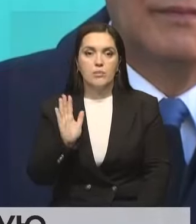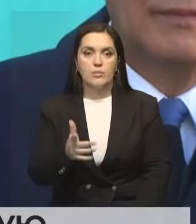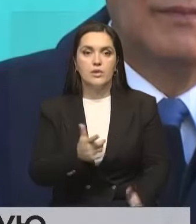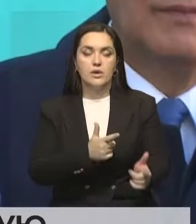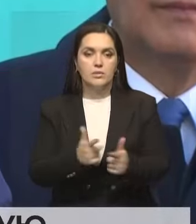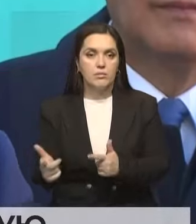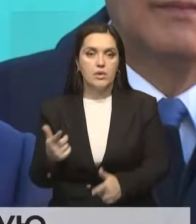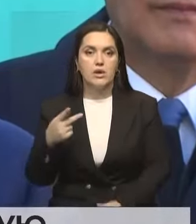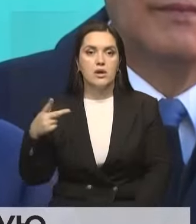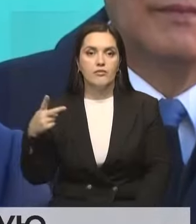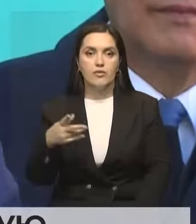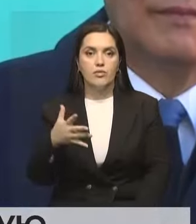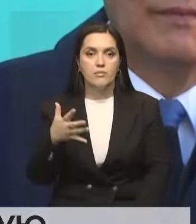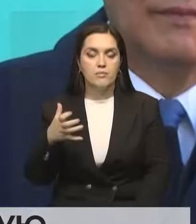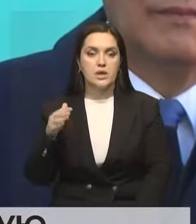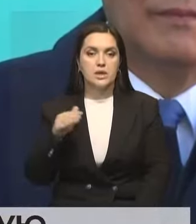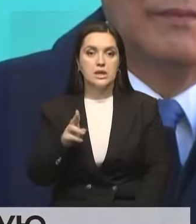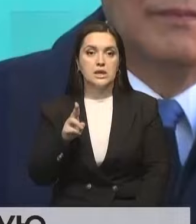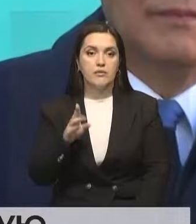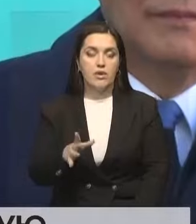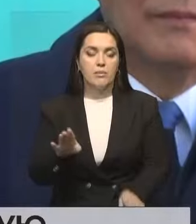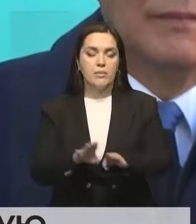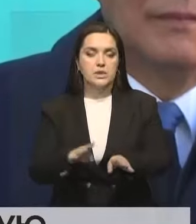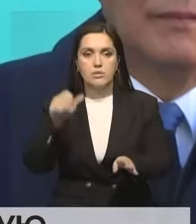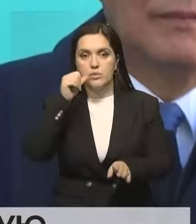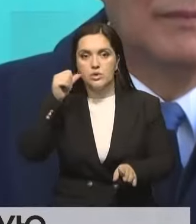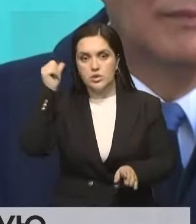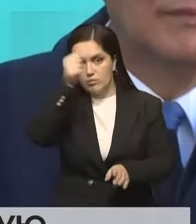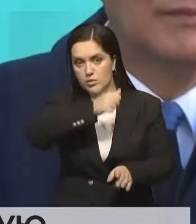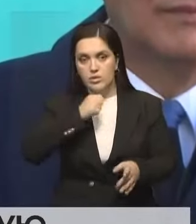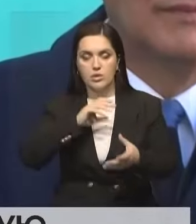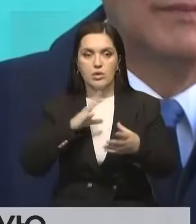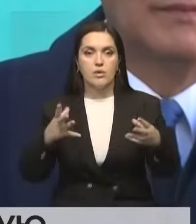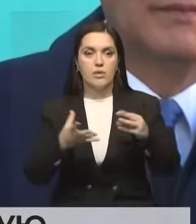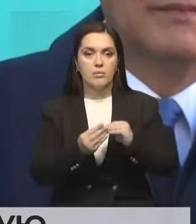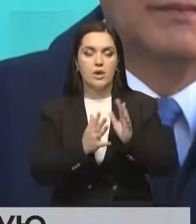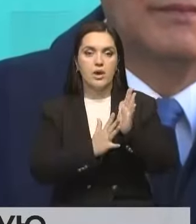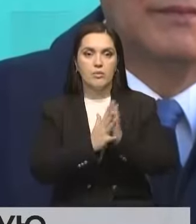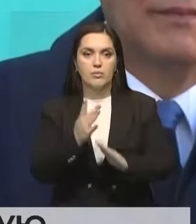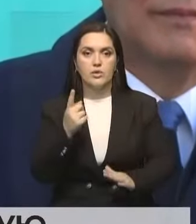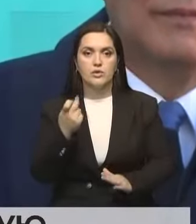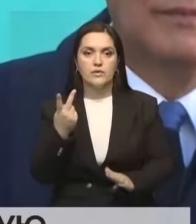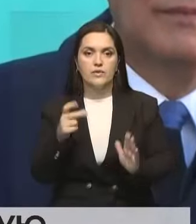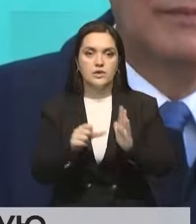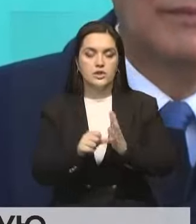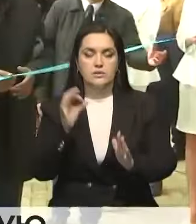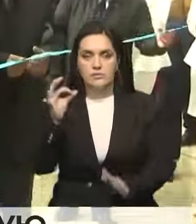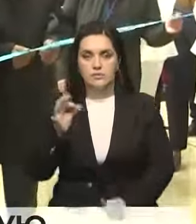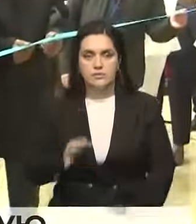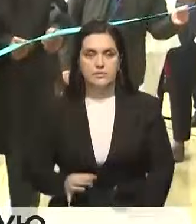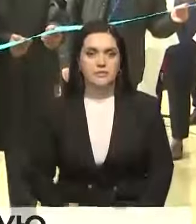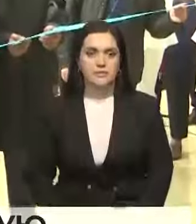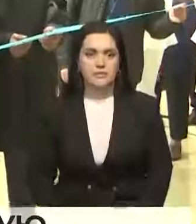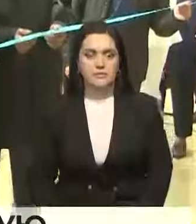свыше 2500 квартир. По сравнению с прошлым годом объемы жилищного строительства в регионе выросли на 126%.